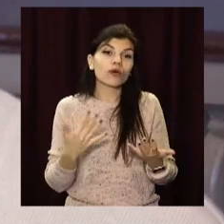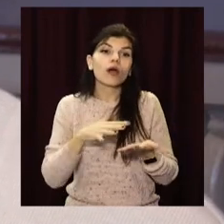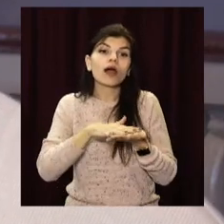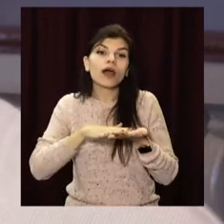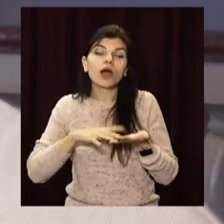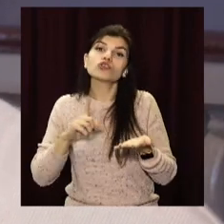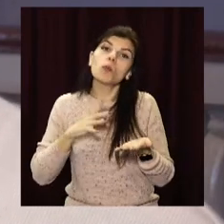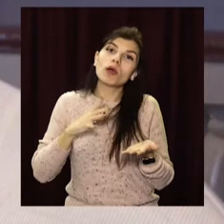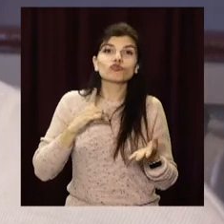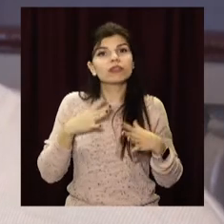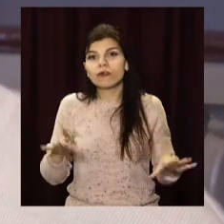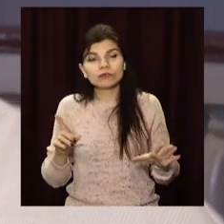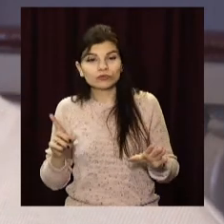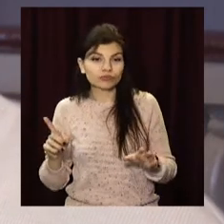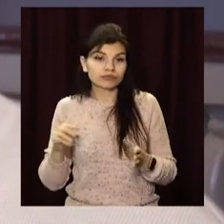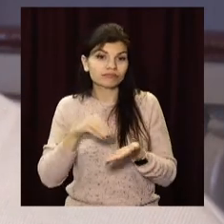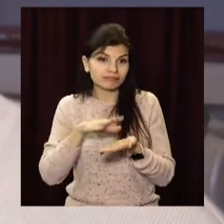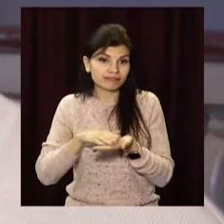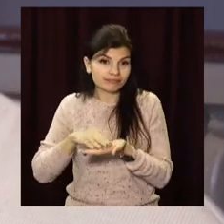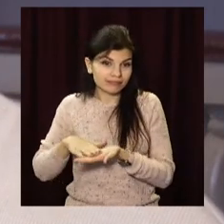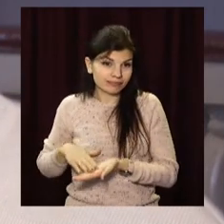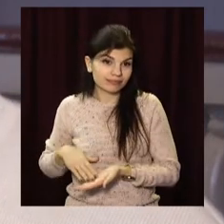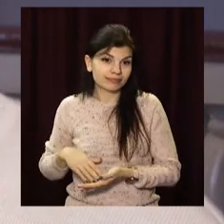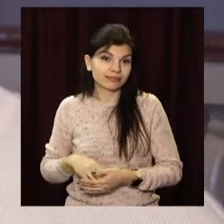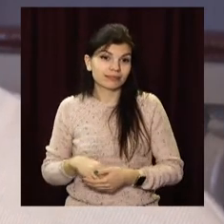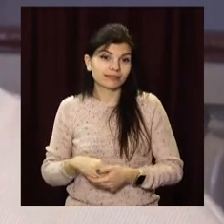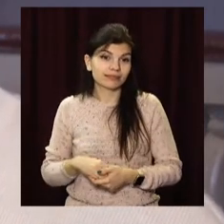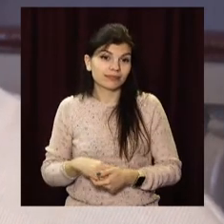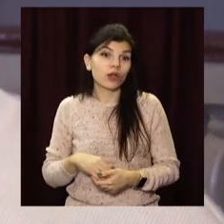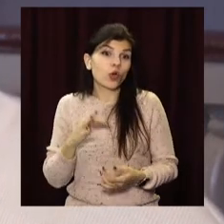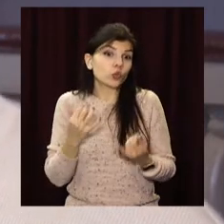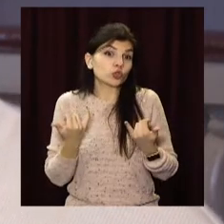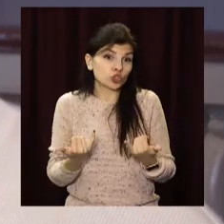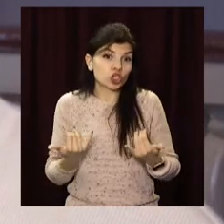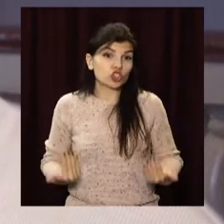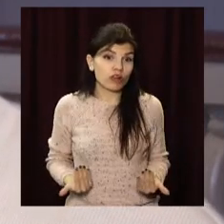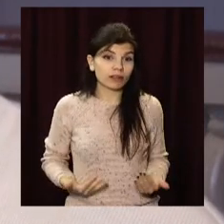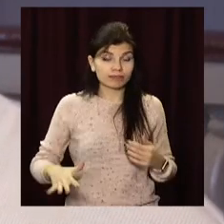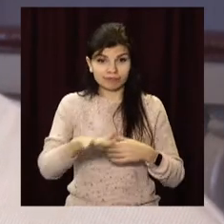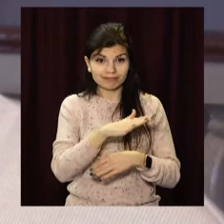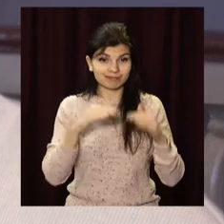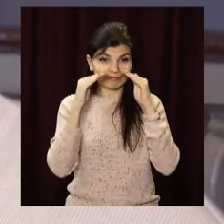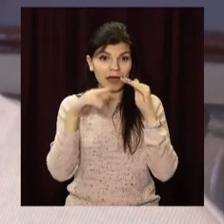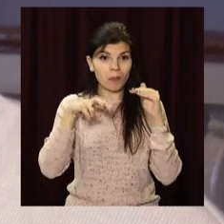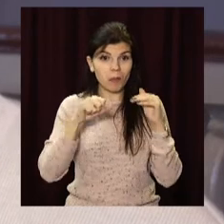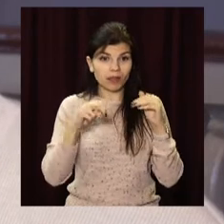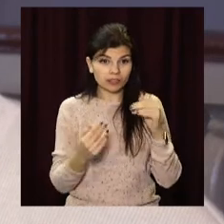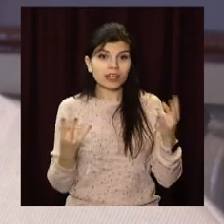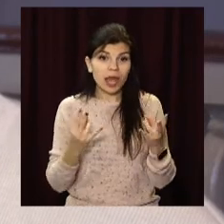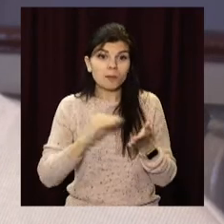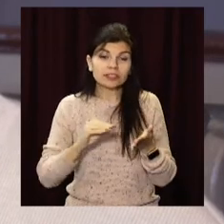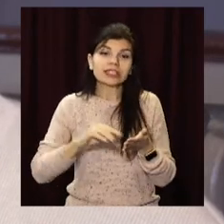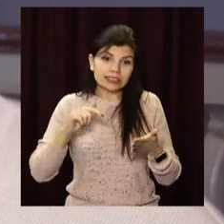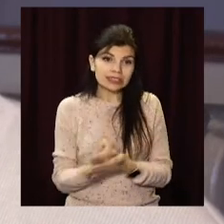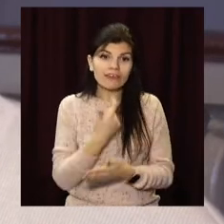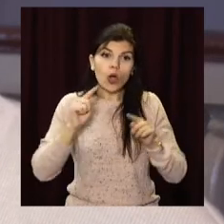не сталося, ну, от вона вже не дописана. Ну і сучасне життя палацу треба писати заново,